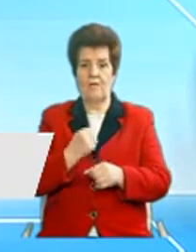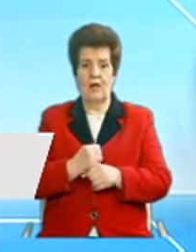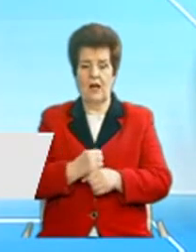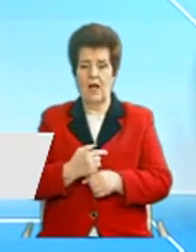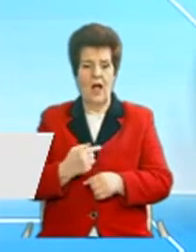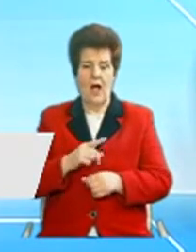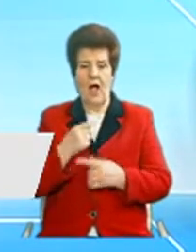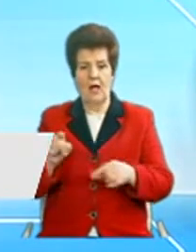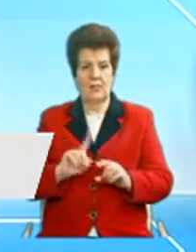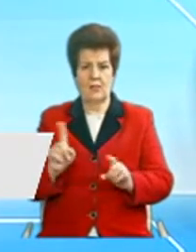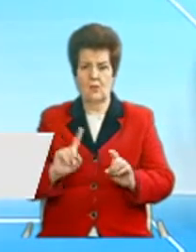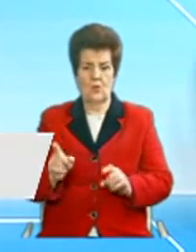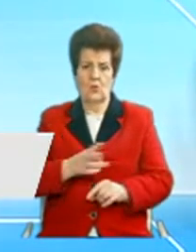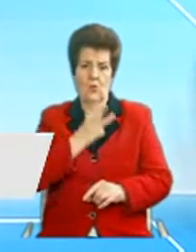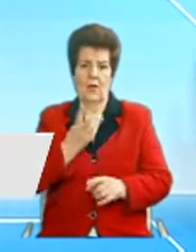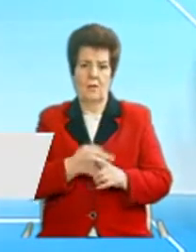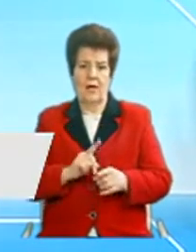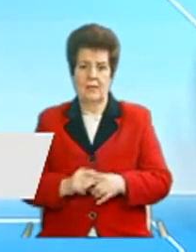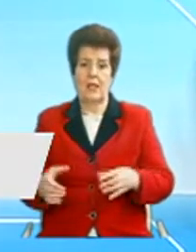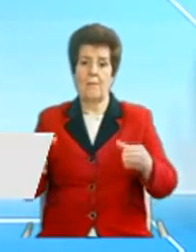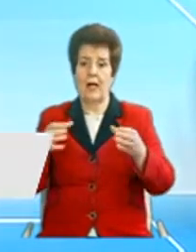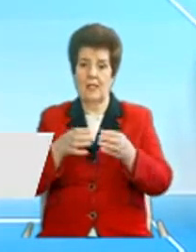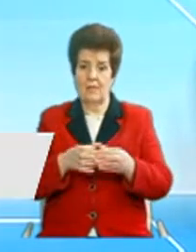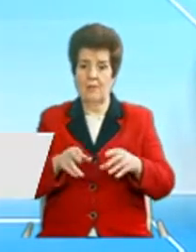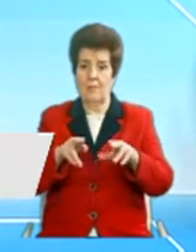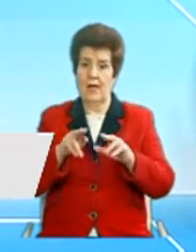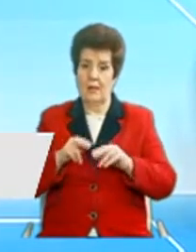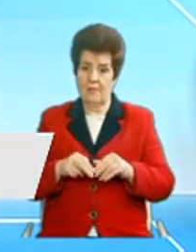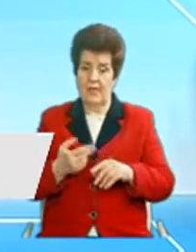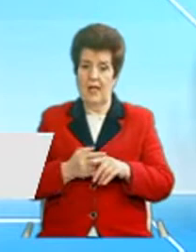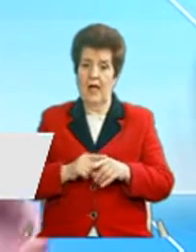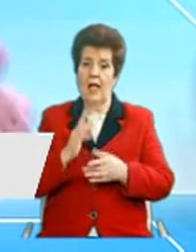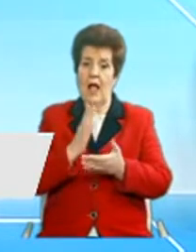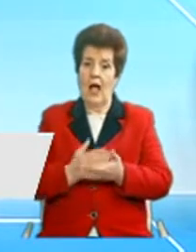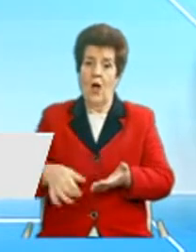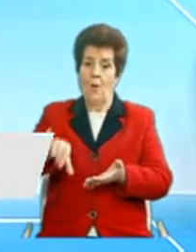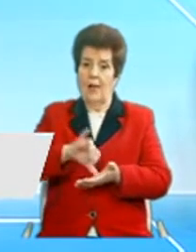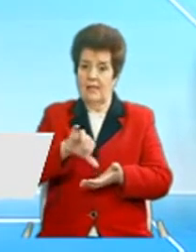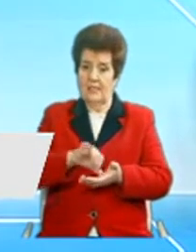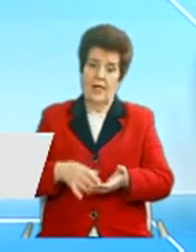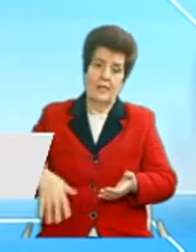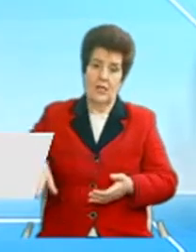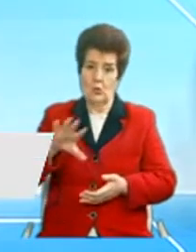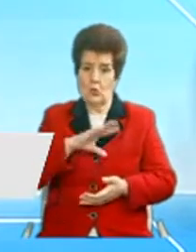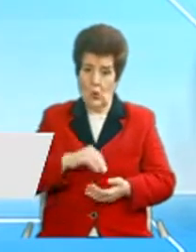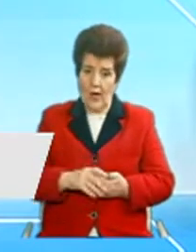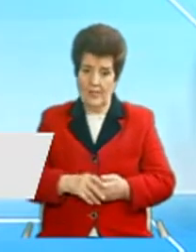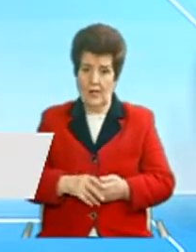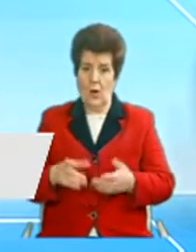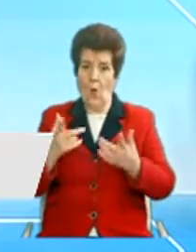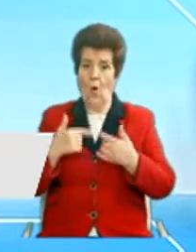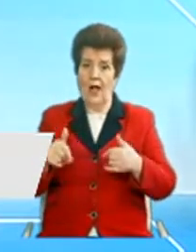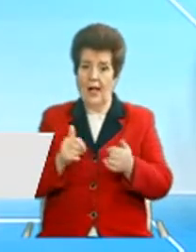dorim noi să o facem. Eu cred că partidele parlamentare care au reprezentanți în toate